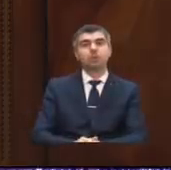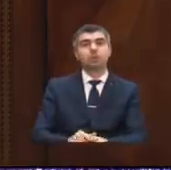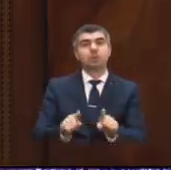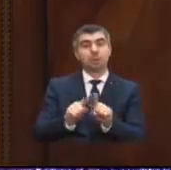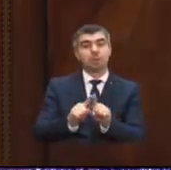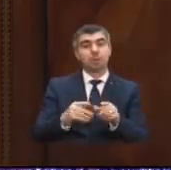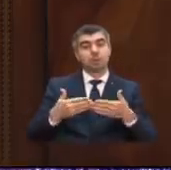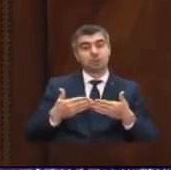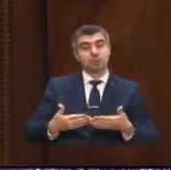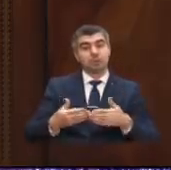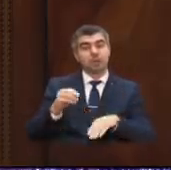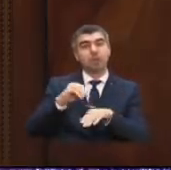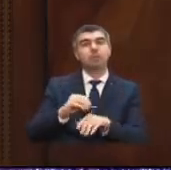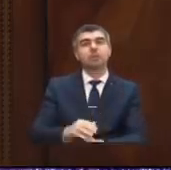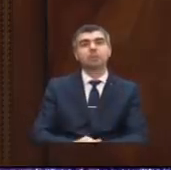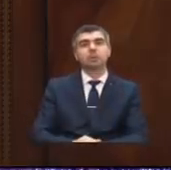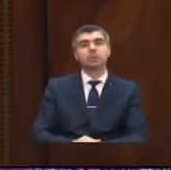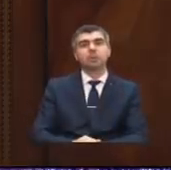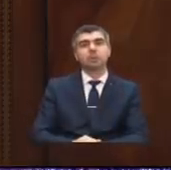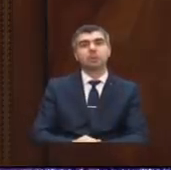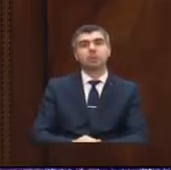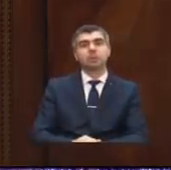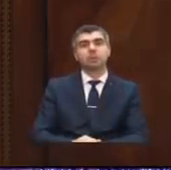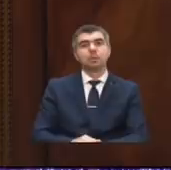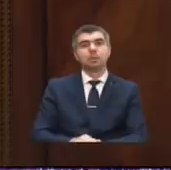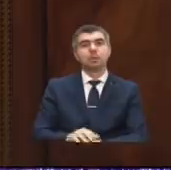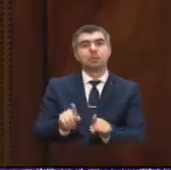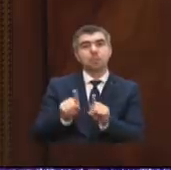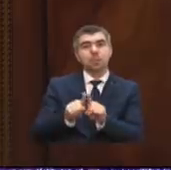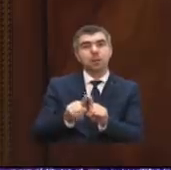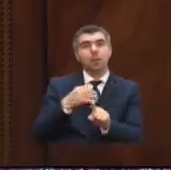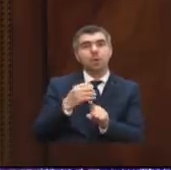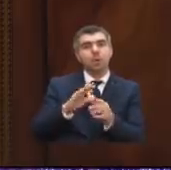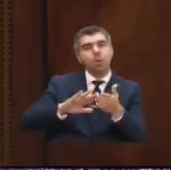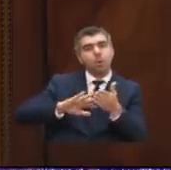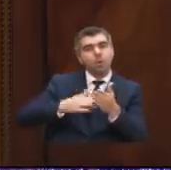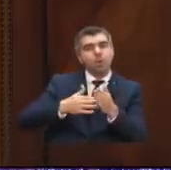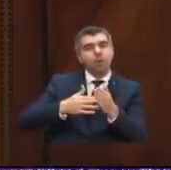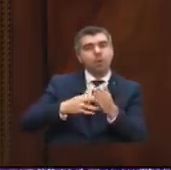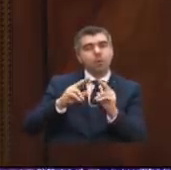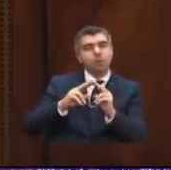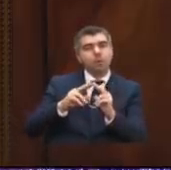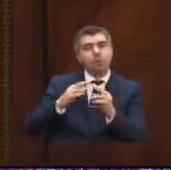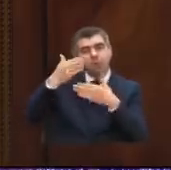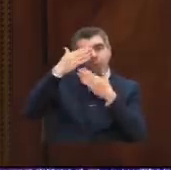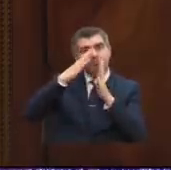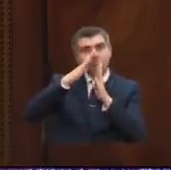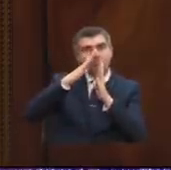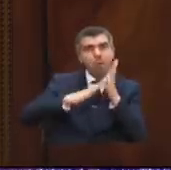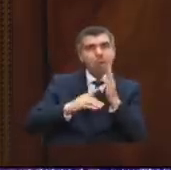الآن أنت في ظروف قاهرة أولا، في ظروف انتقالية جديدة، وفي ظروف تلزمك بعودة